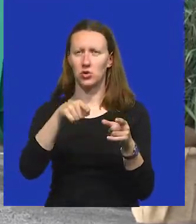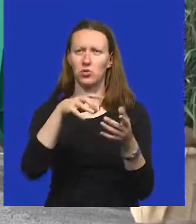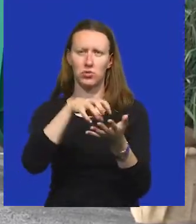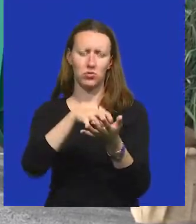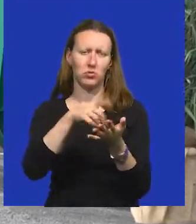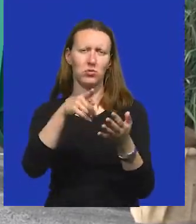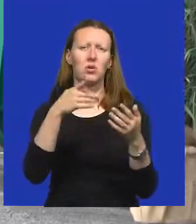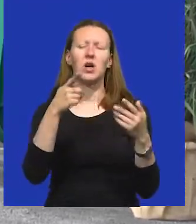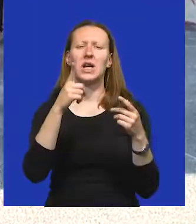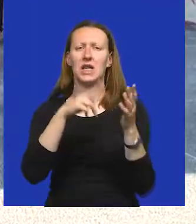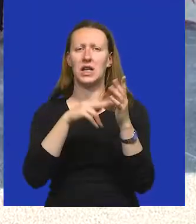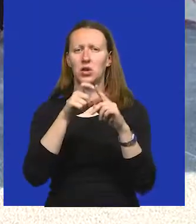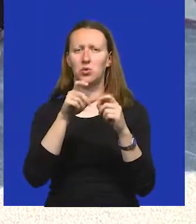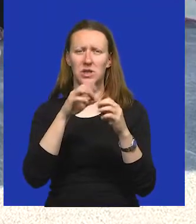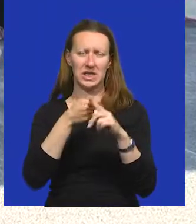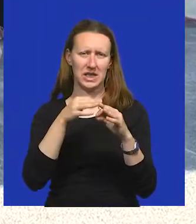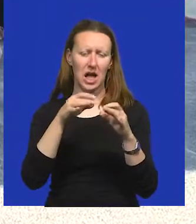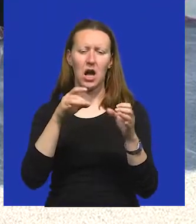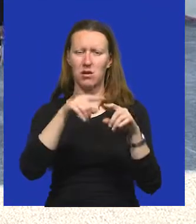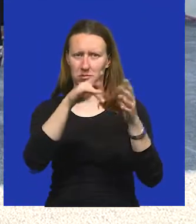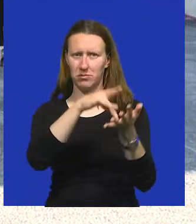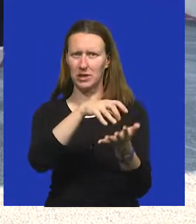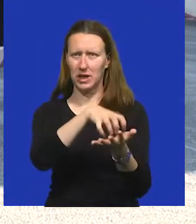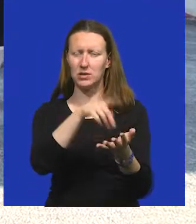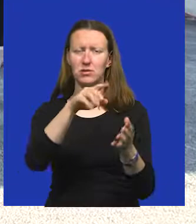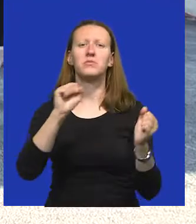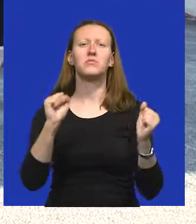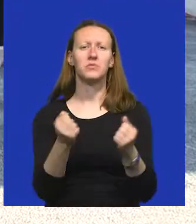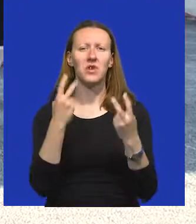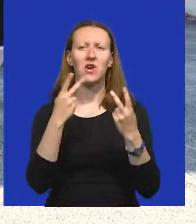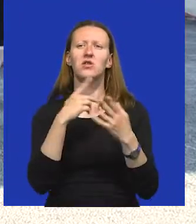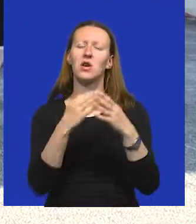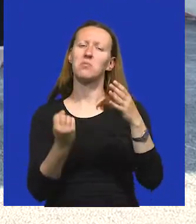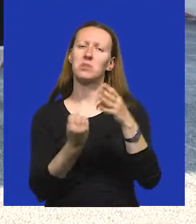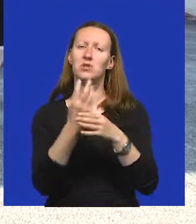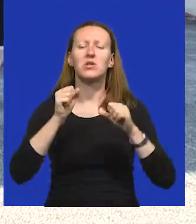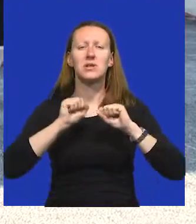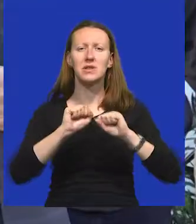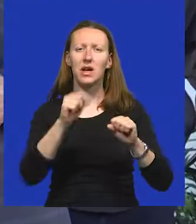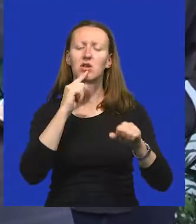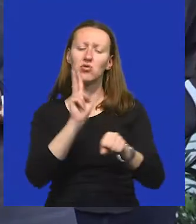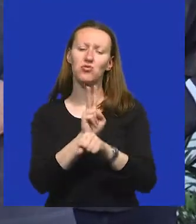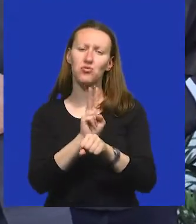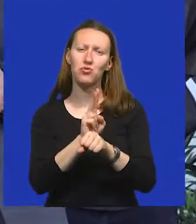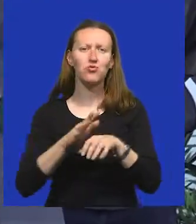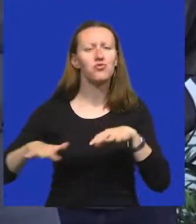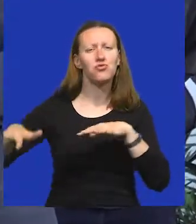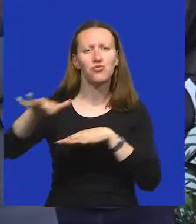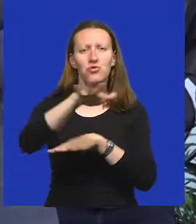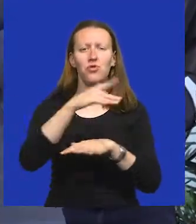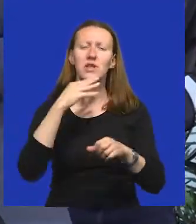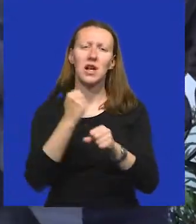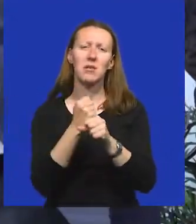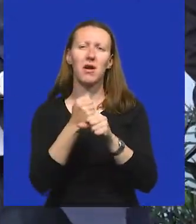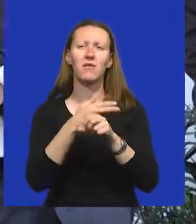zona imprenditoriale Dignano Nord. Lo scopo di questa iniziativa è la tutela della natura e il mantenimento del circondario